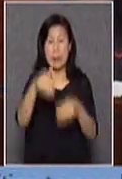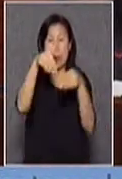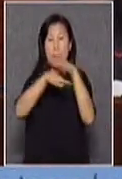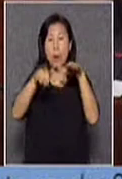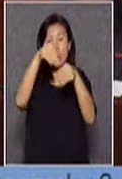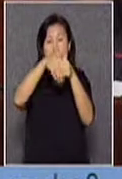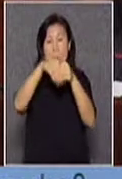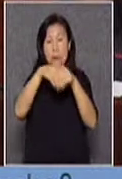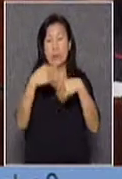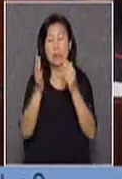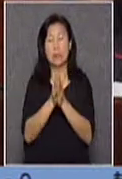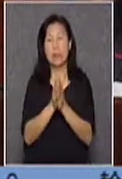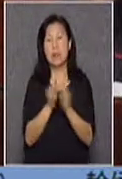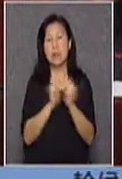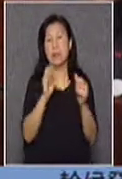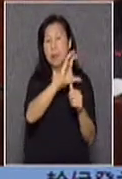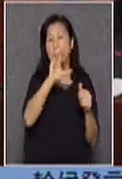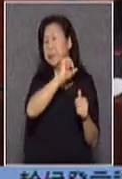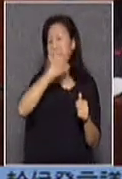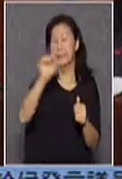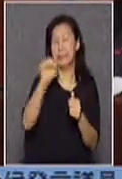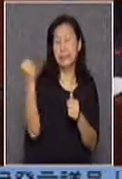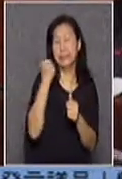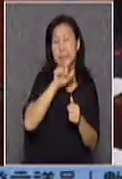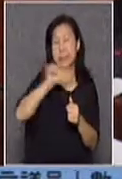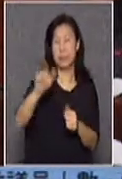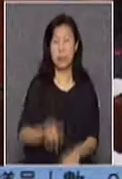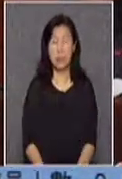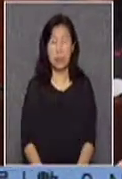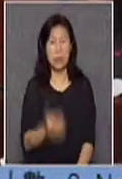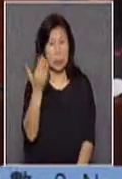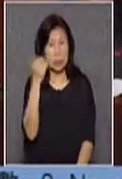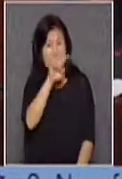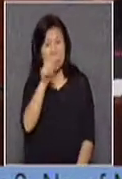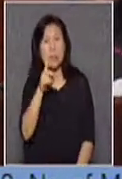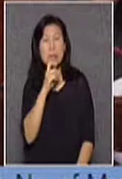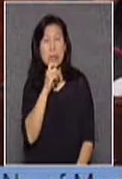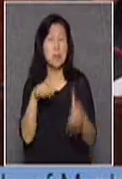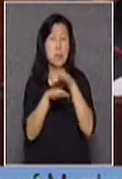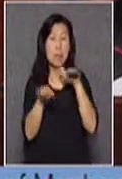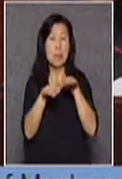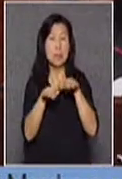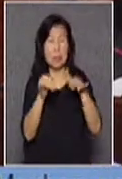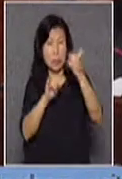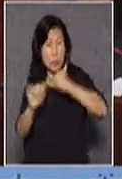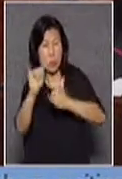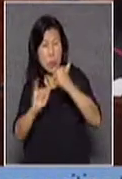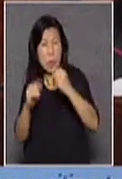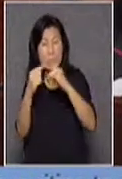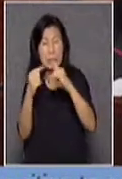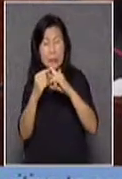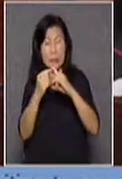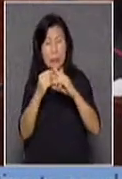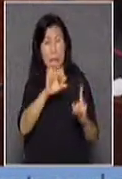成分咧，可能係更加強。因為你睇翻好多家下現時所謂嘅原居民嘅即係團體